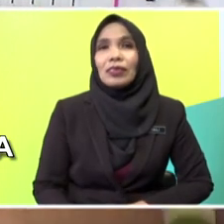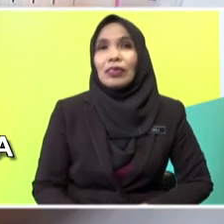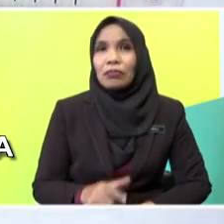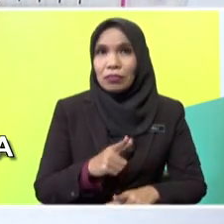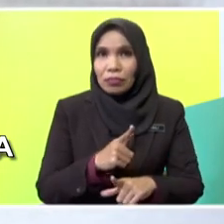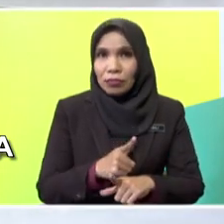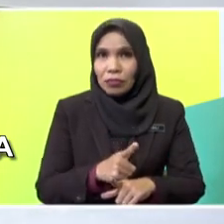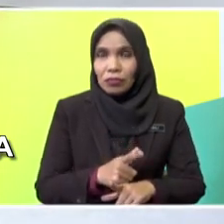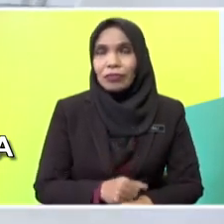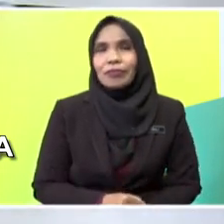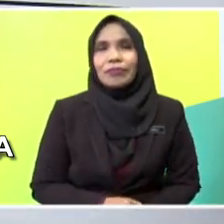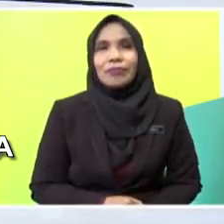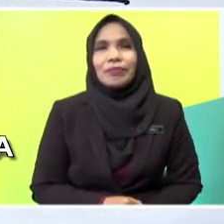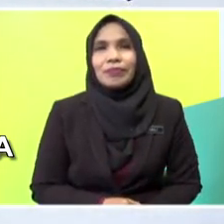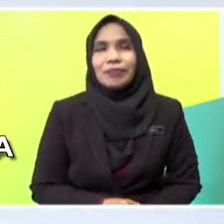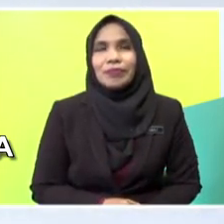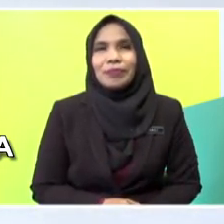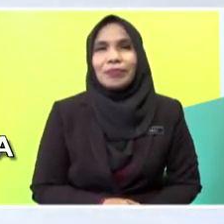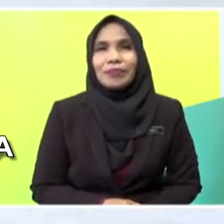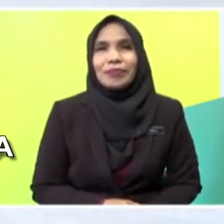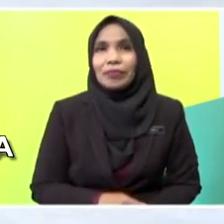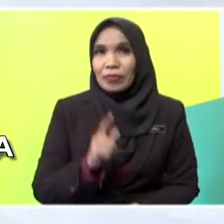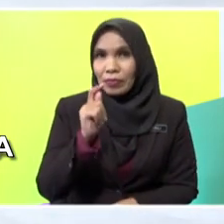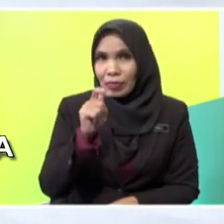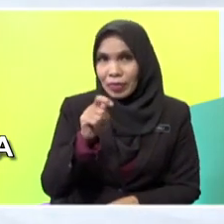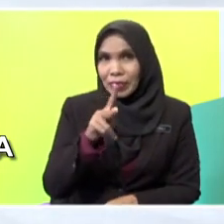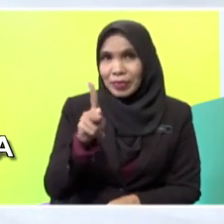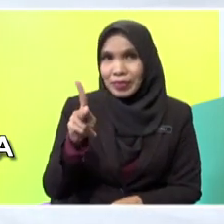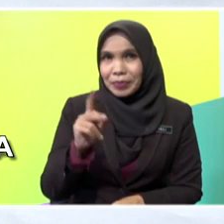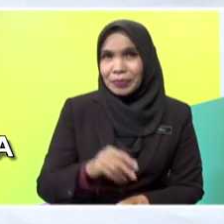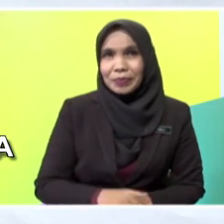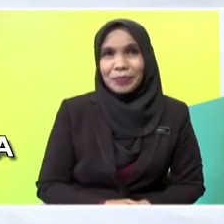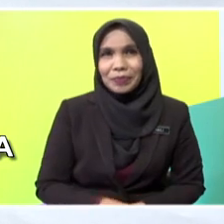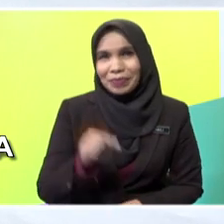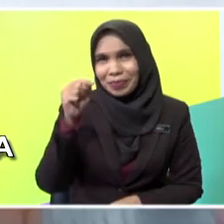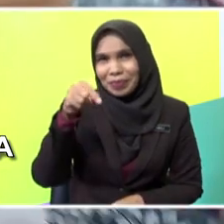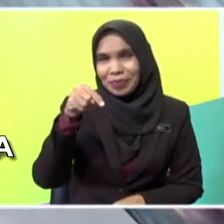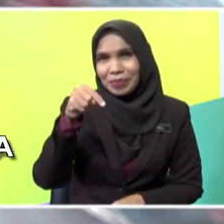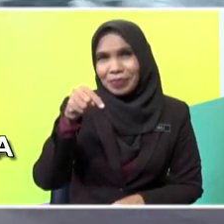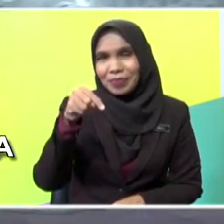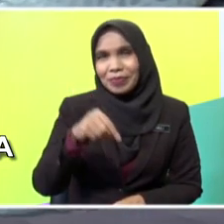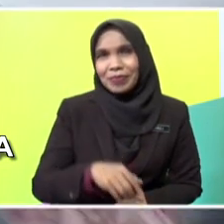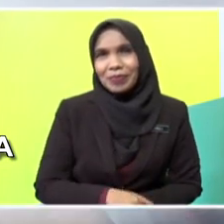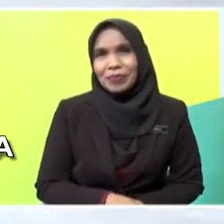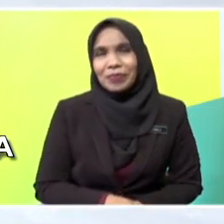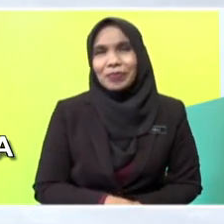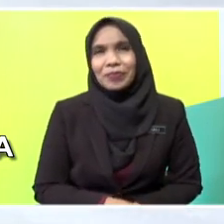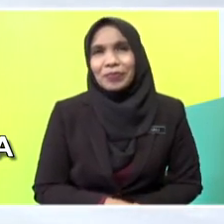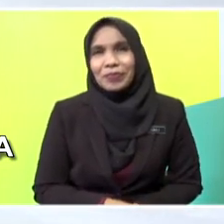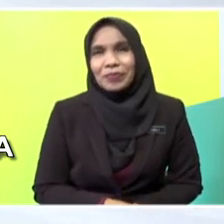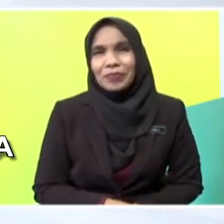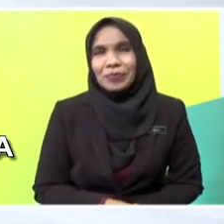Okey, dah cukup. Okey. Kemudian kita tandakan di sini tandakan, ya cikgu. Tandakan bukan? Di sini. Di